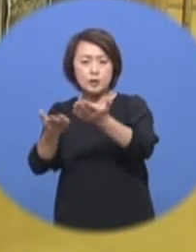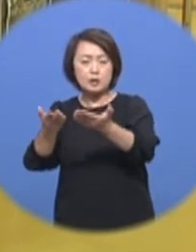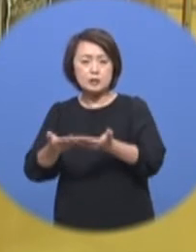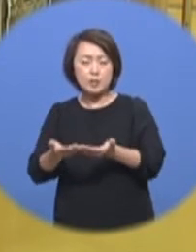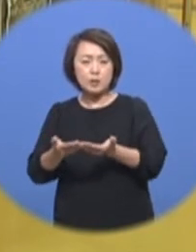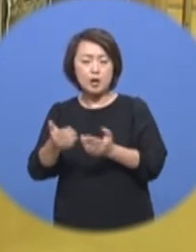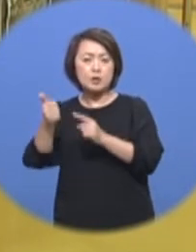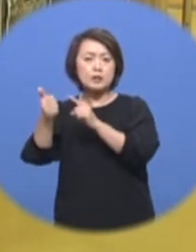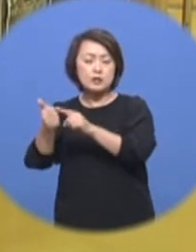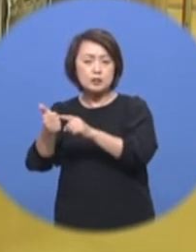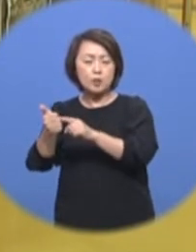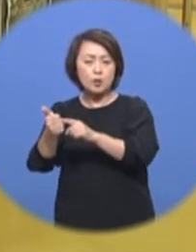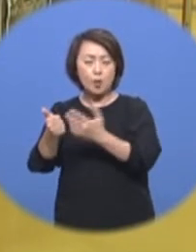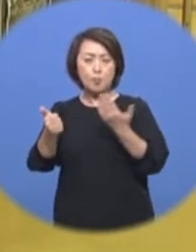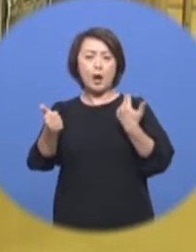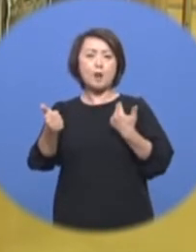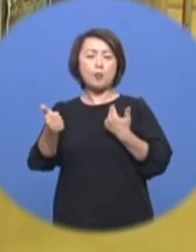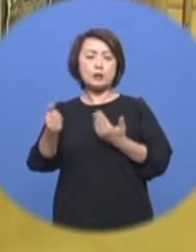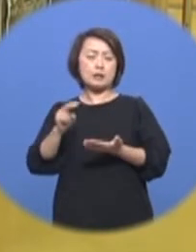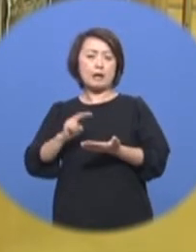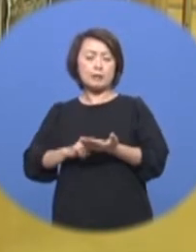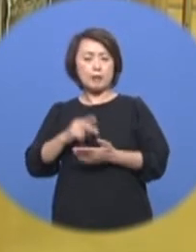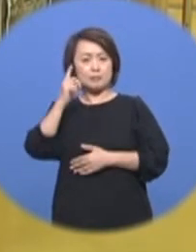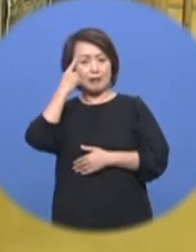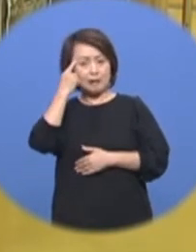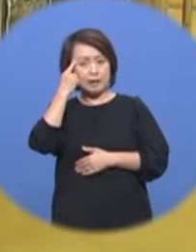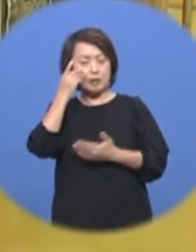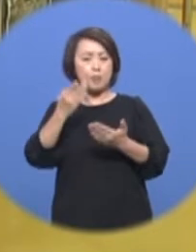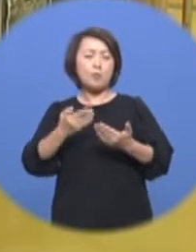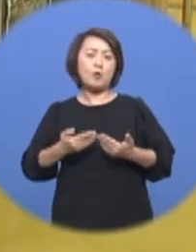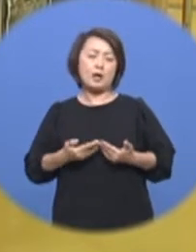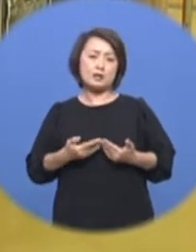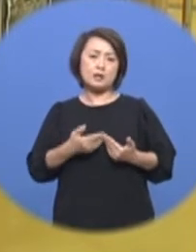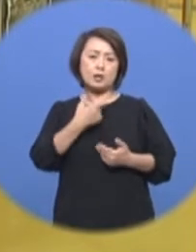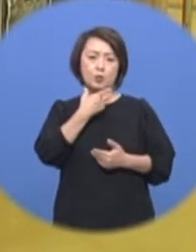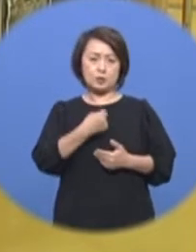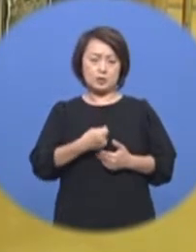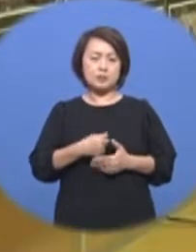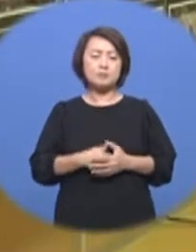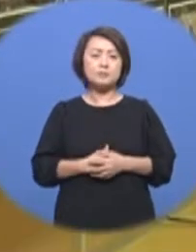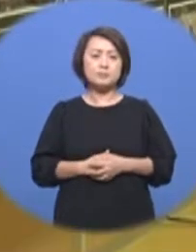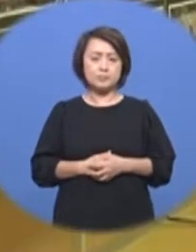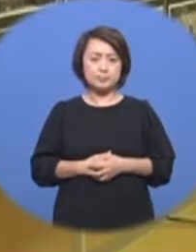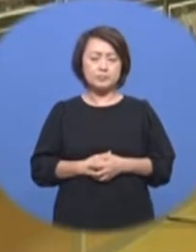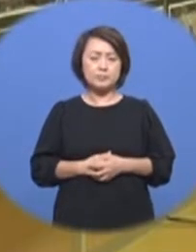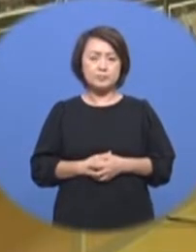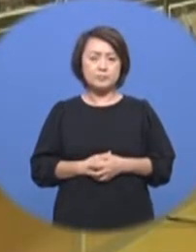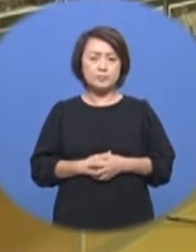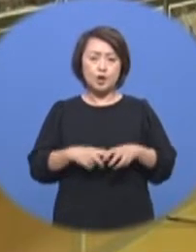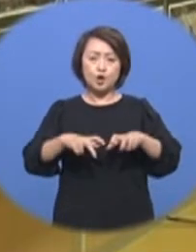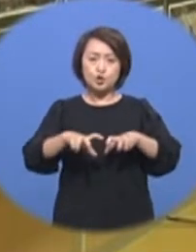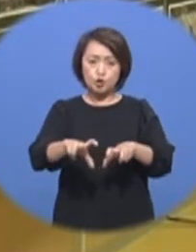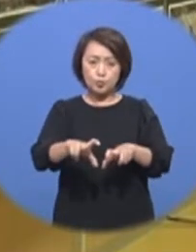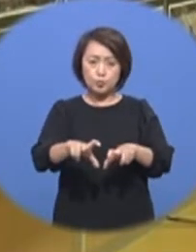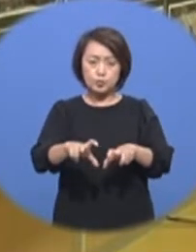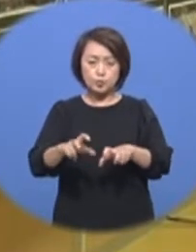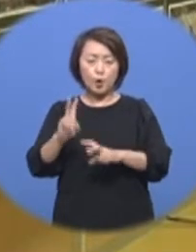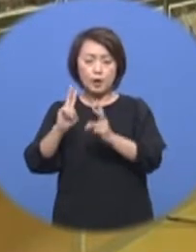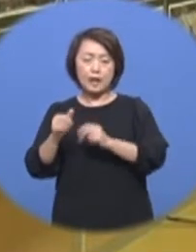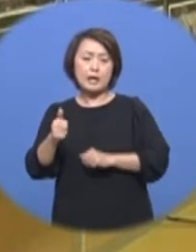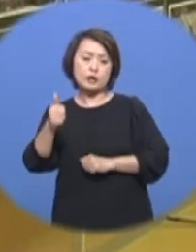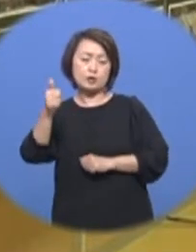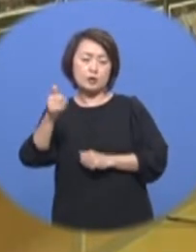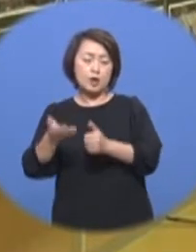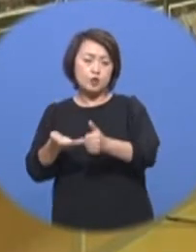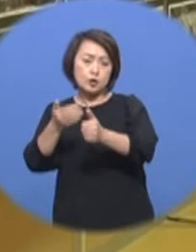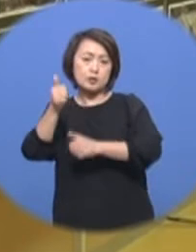る方をあらかじめ見つけておいていただくことなどをお願いできればと思います。動物も飼い主さんもまた